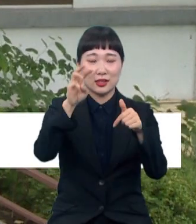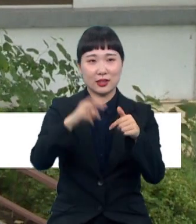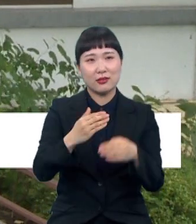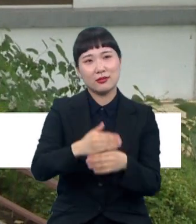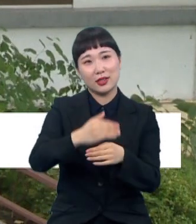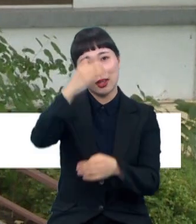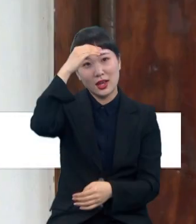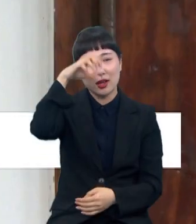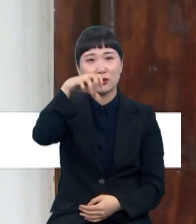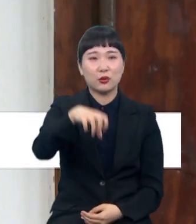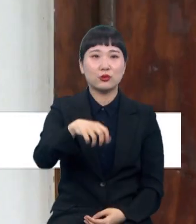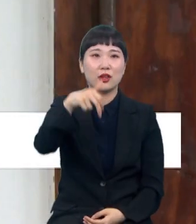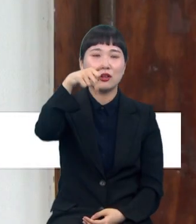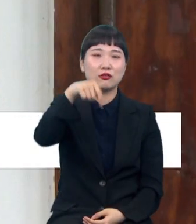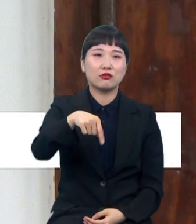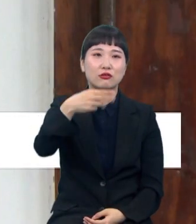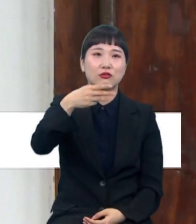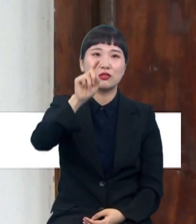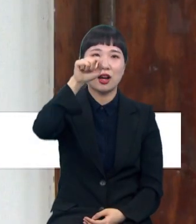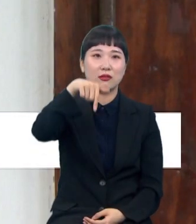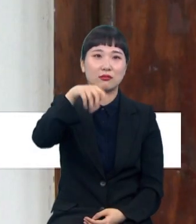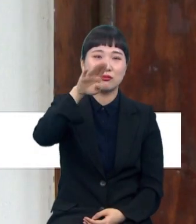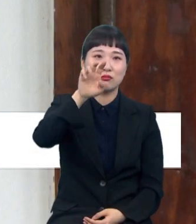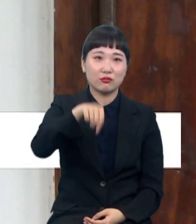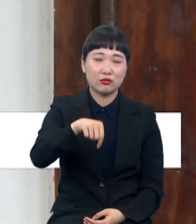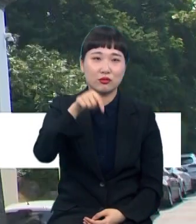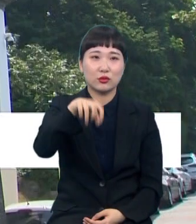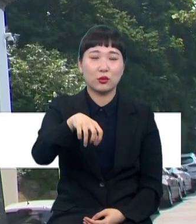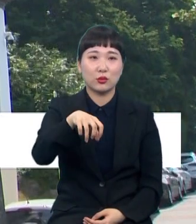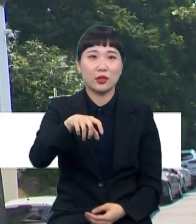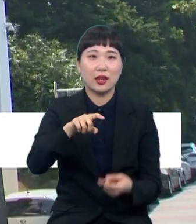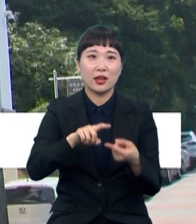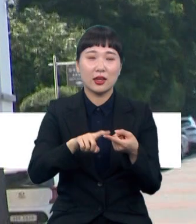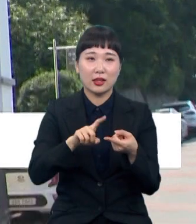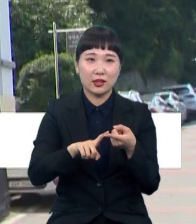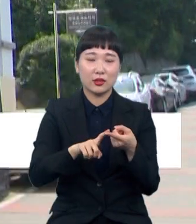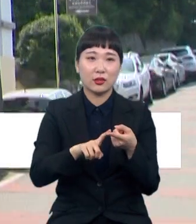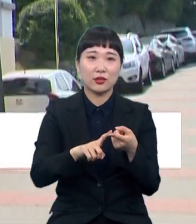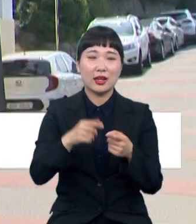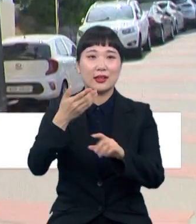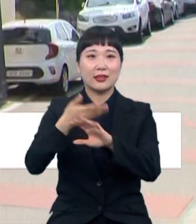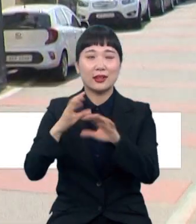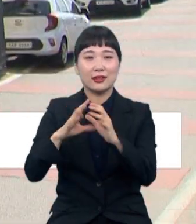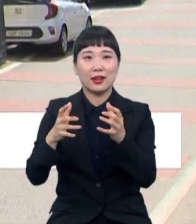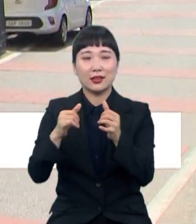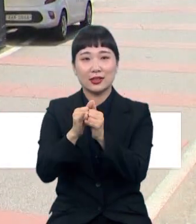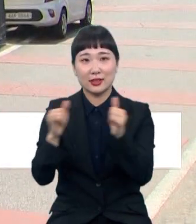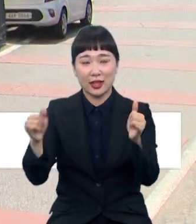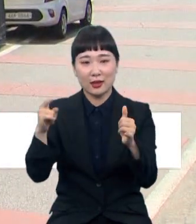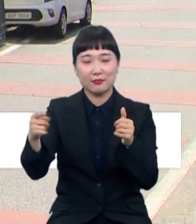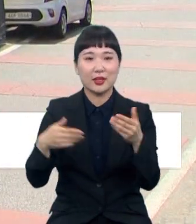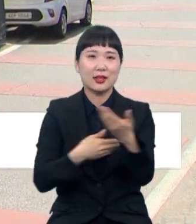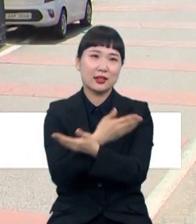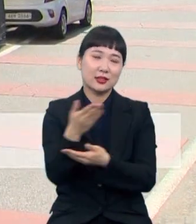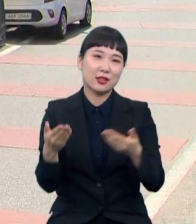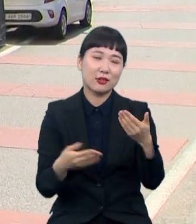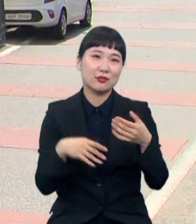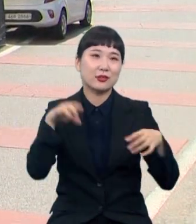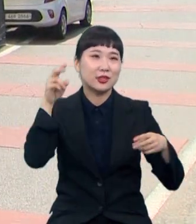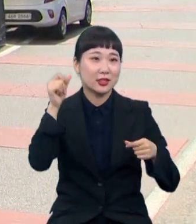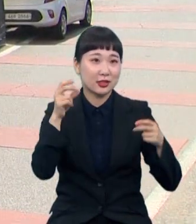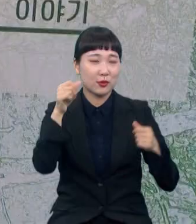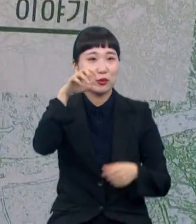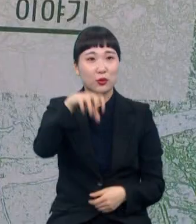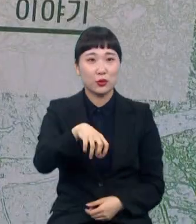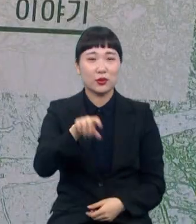재물포 구락부는 우리나라 최초의 외국인 사교 클럽으로 지금으로부터 120년 전 현재의 위치에 자리를